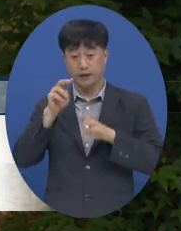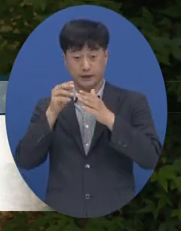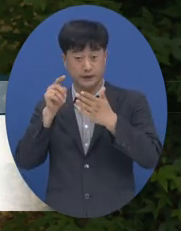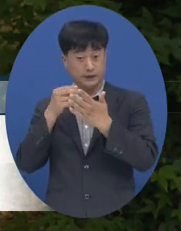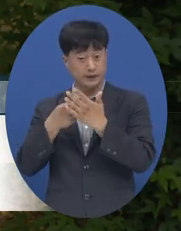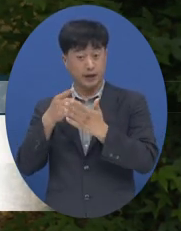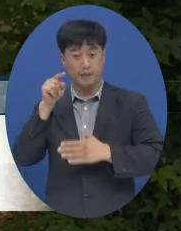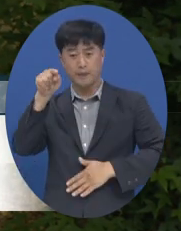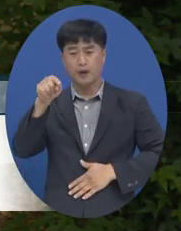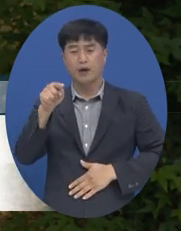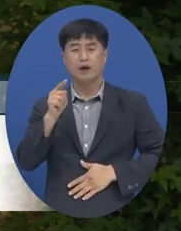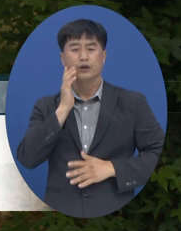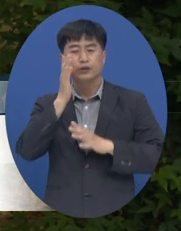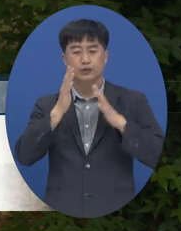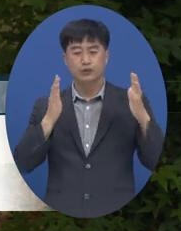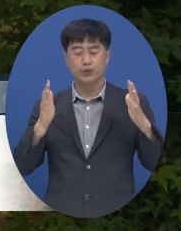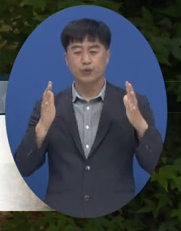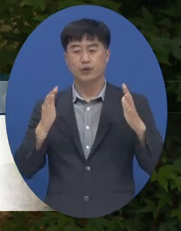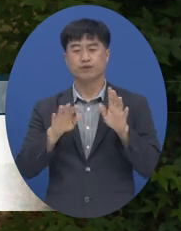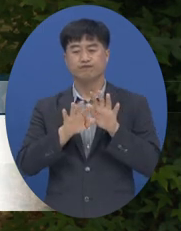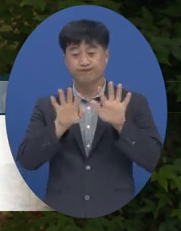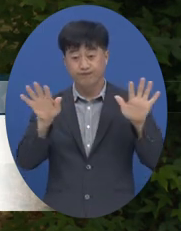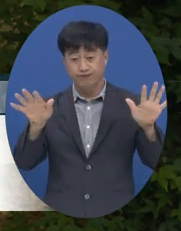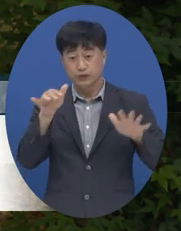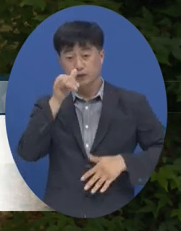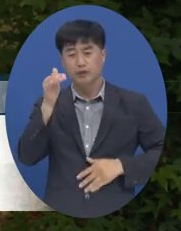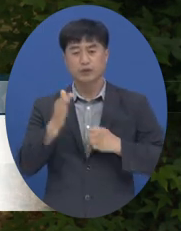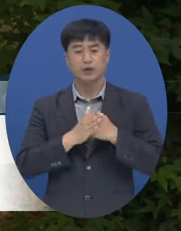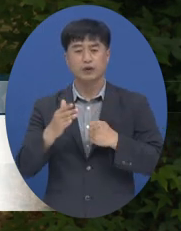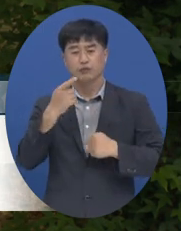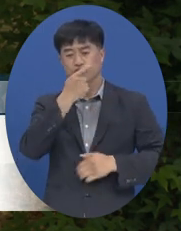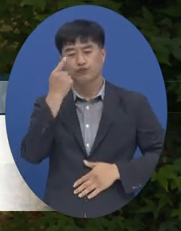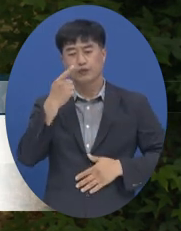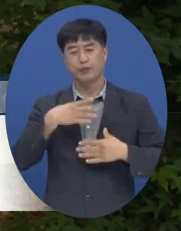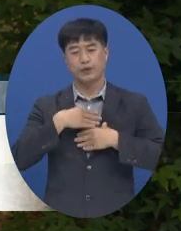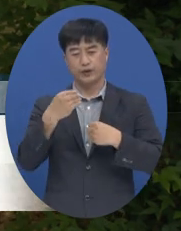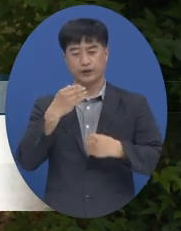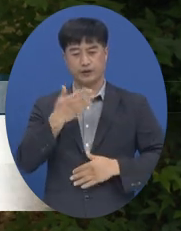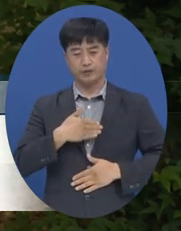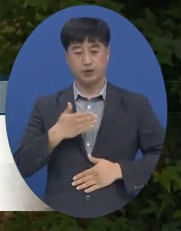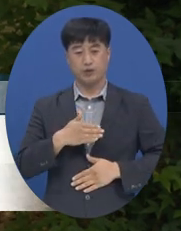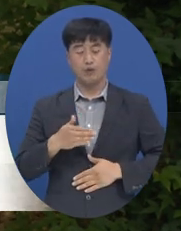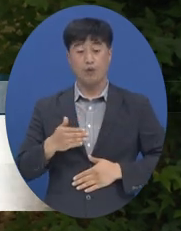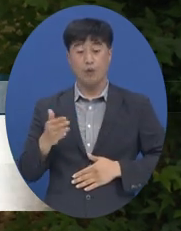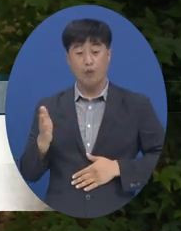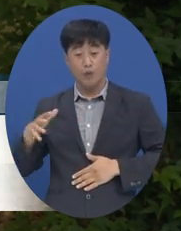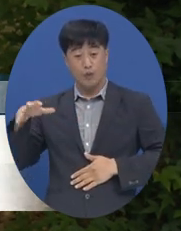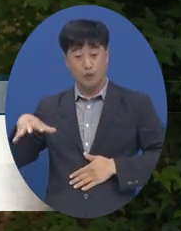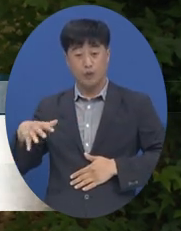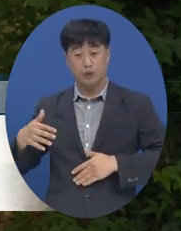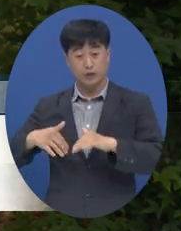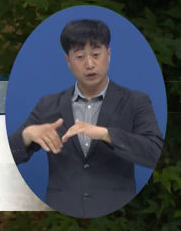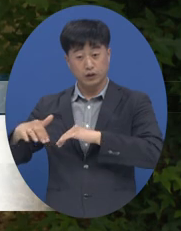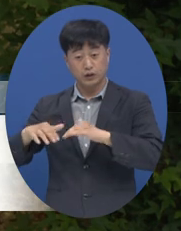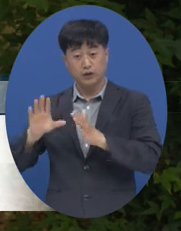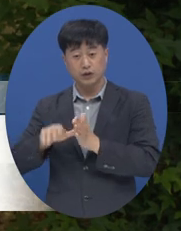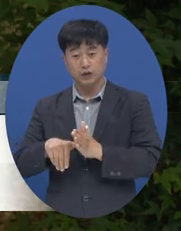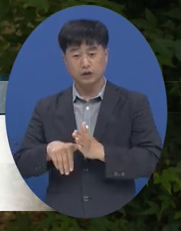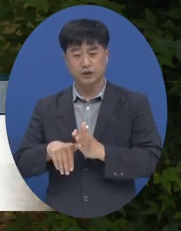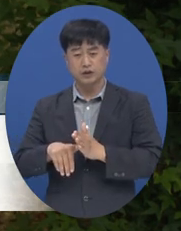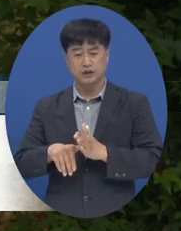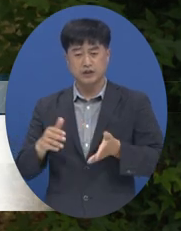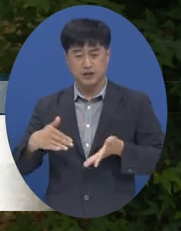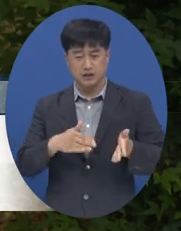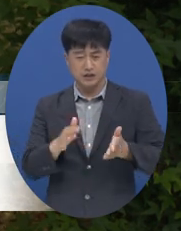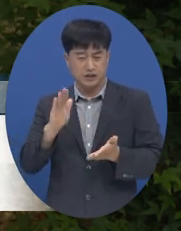창밖을 보면은 좀 녹색 풍경이 펼쳐져 있으니까 눈이 좀 편안해지는 기분이에요. 없는 쪽에서 출퇴근을 할 때는